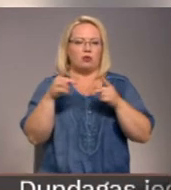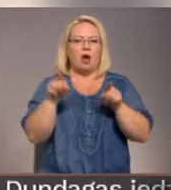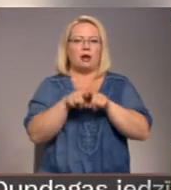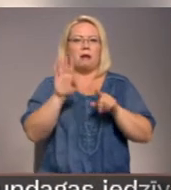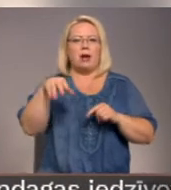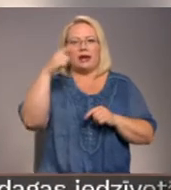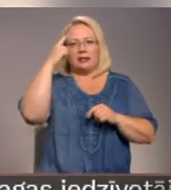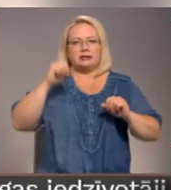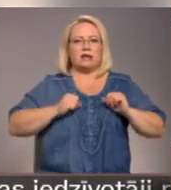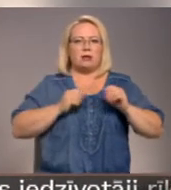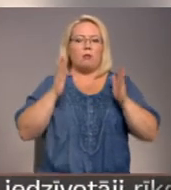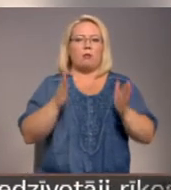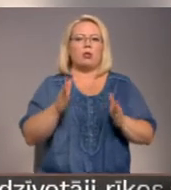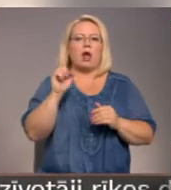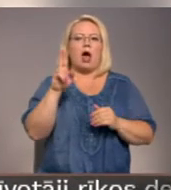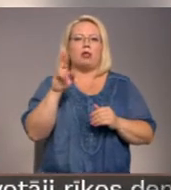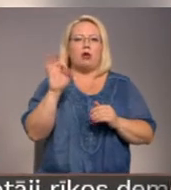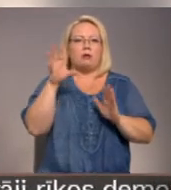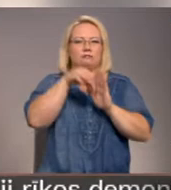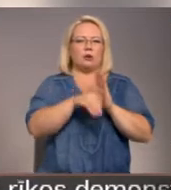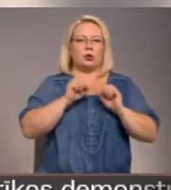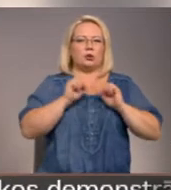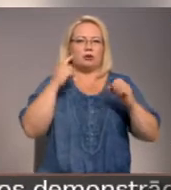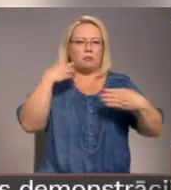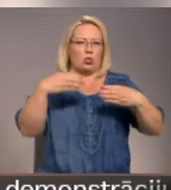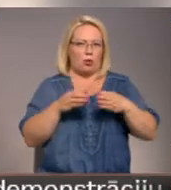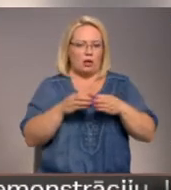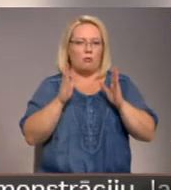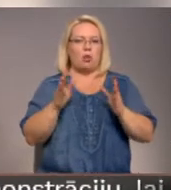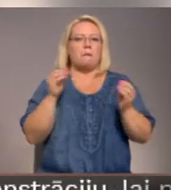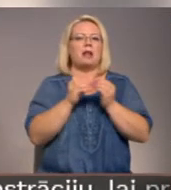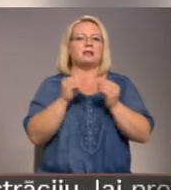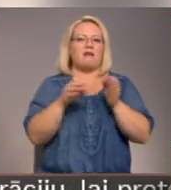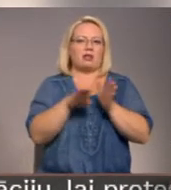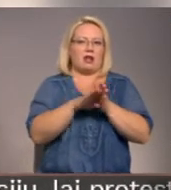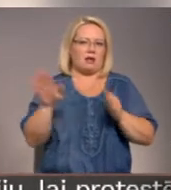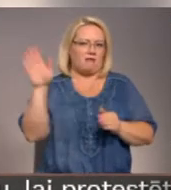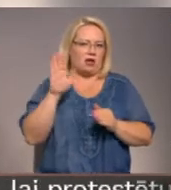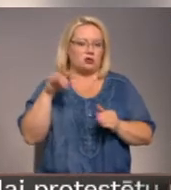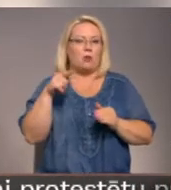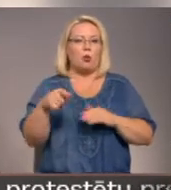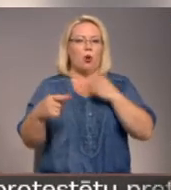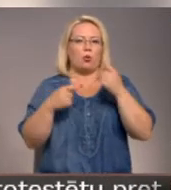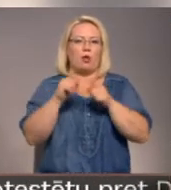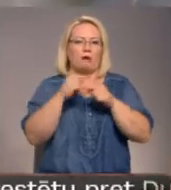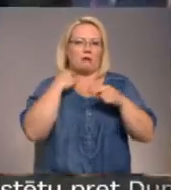par ANO drošības padomes pastāvīgo dalībvalsti. Par ko tika runāts arī Rīgā un plašāk Toms Pastors.